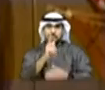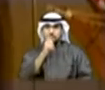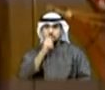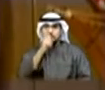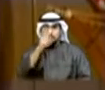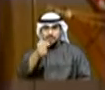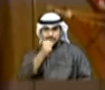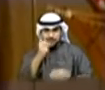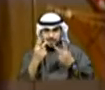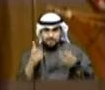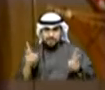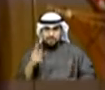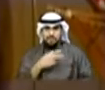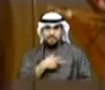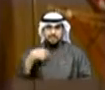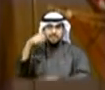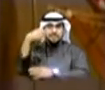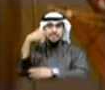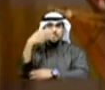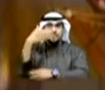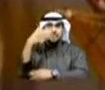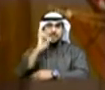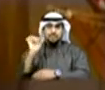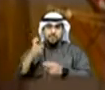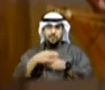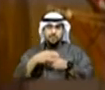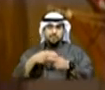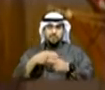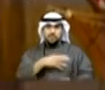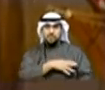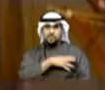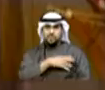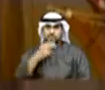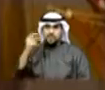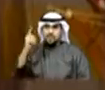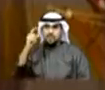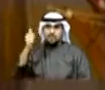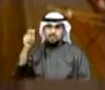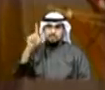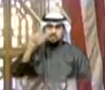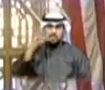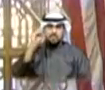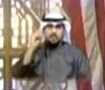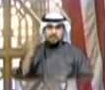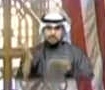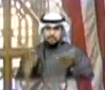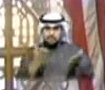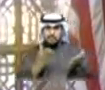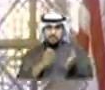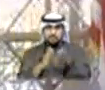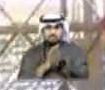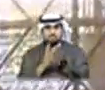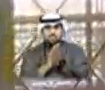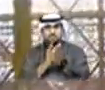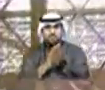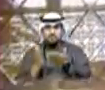الصادقة والمعبرة للسفير الشيخ سالم عبد الله الجابر الصباح ومن خلال حفاوته بأسر الجنود الأمريكيين. وعقب